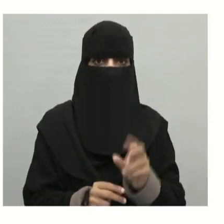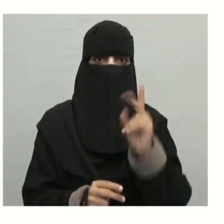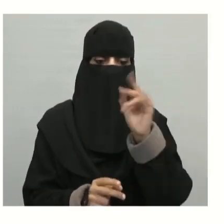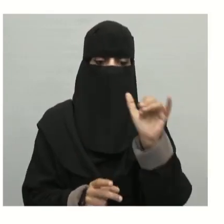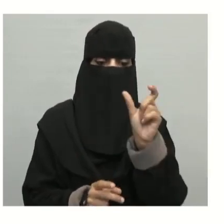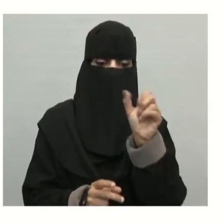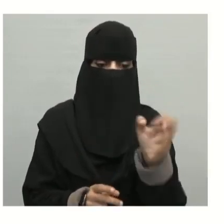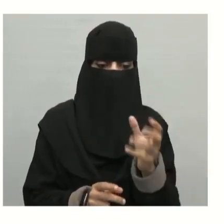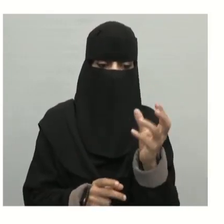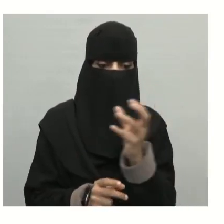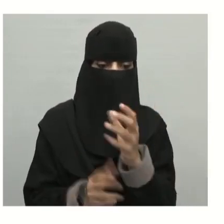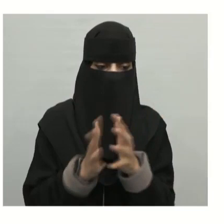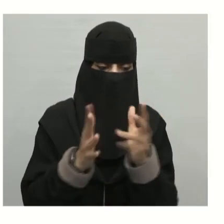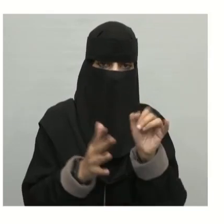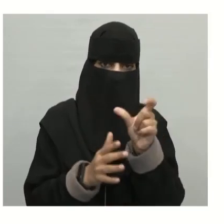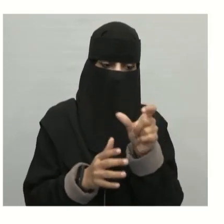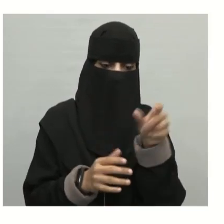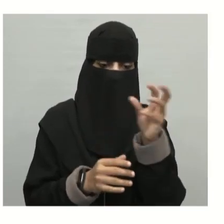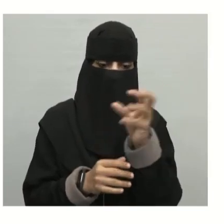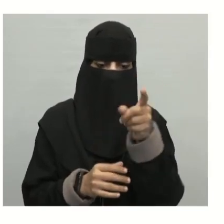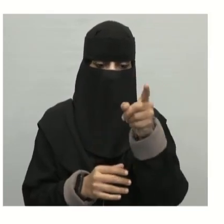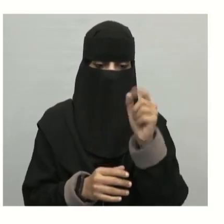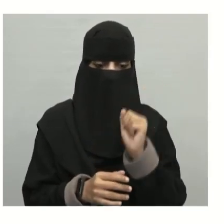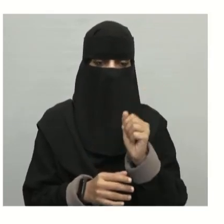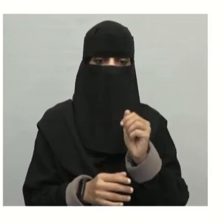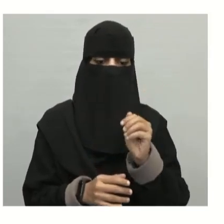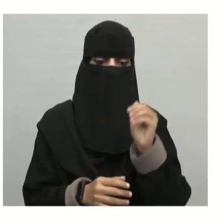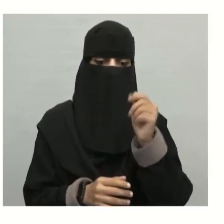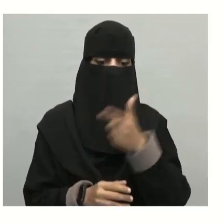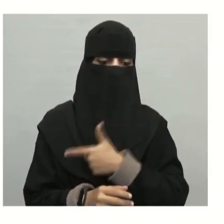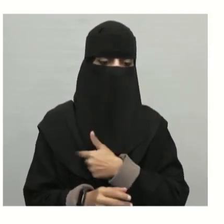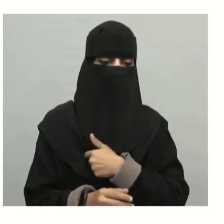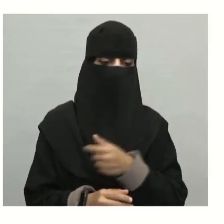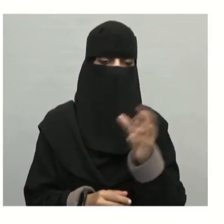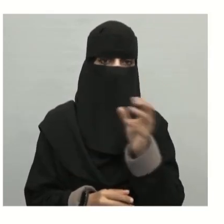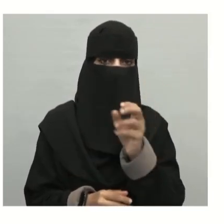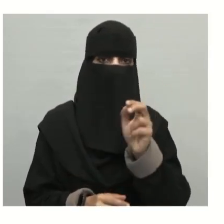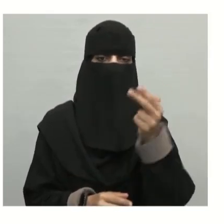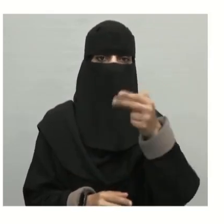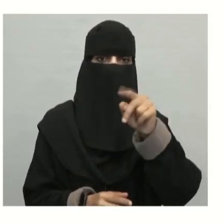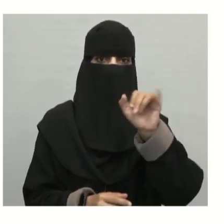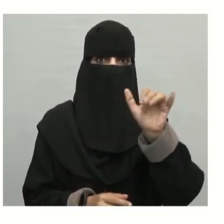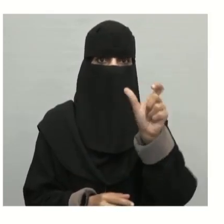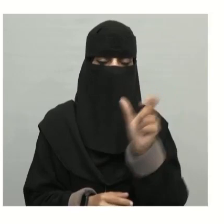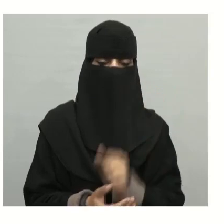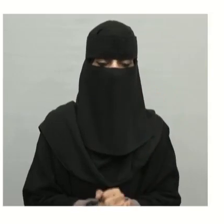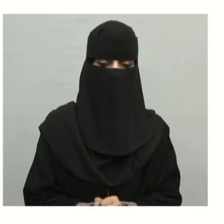الطيني حجم حبيباته اكبر قليله من حجم حبيبات الغذار وهي حبيبات الغريم